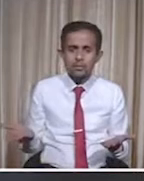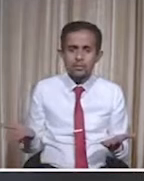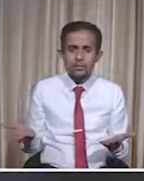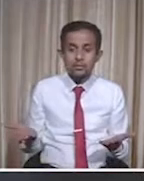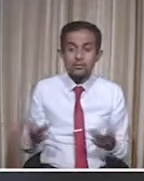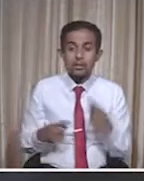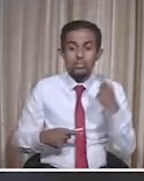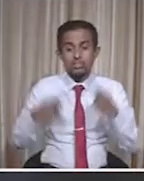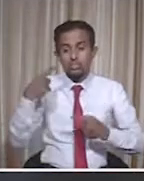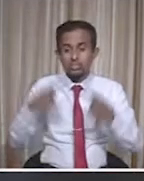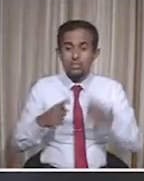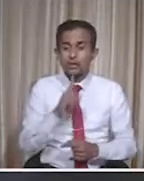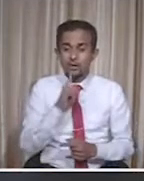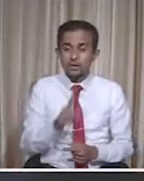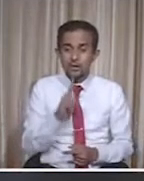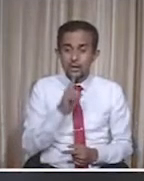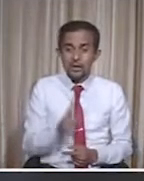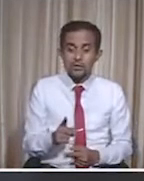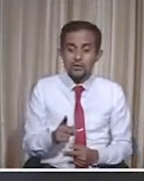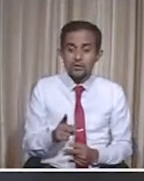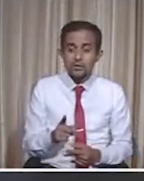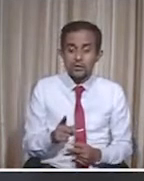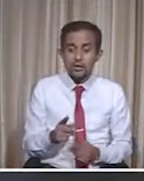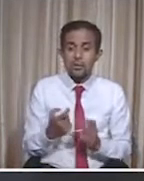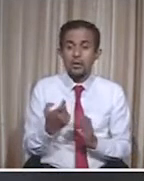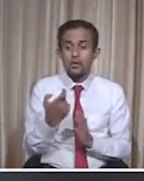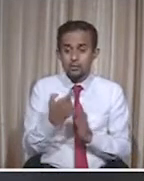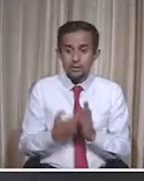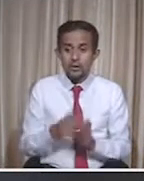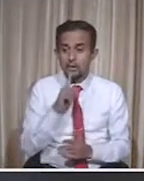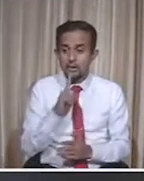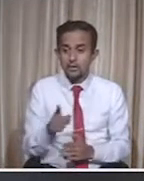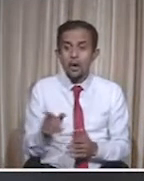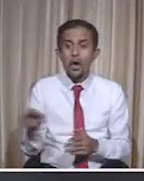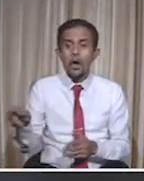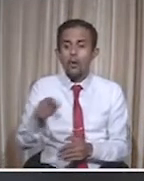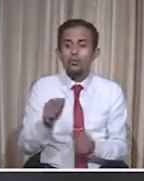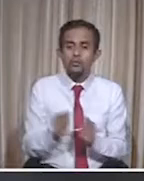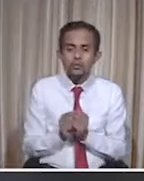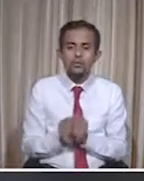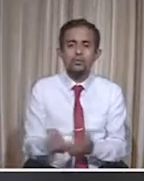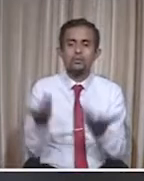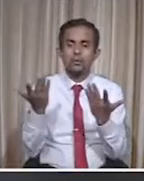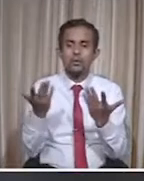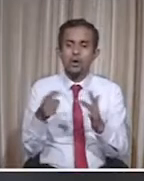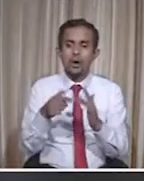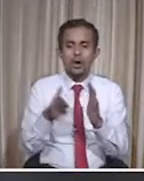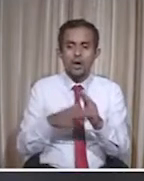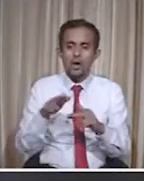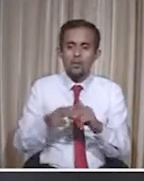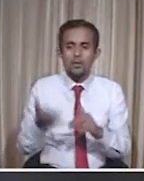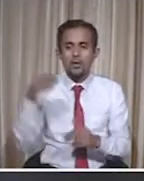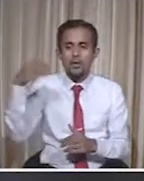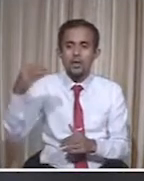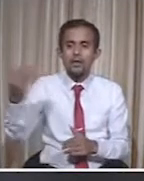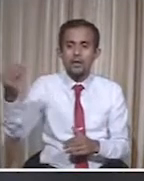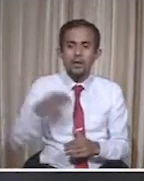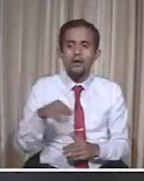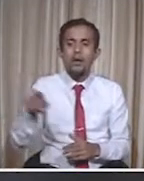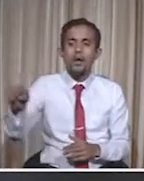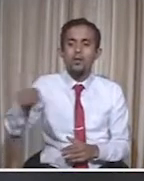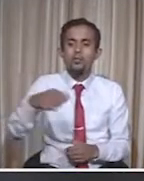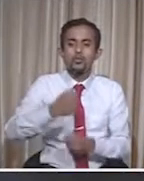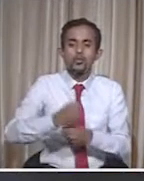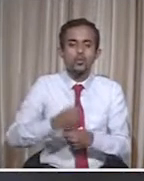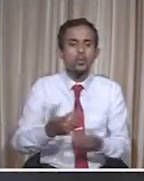පැලෙන තර්ක ගිනහවත් කොච්චර අපි න්‍යායවල ඉදිරිපත් කරත් කවුද මේක ක්‍රියාත්මක කරන්නේ? හරි IMF එකට ගිහිල්ලා ණය ගන්නෙ කවුද? කෝ